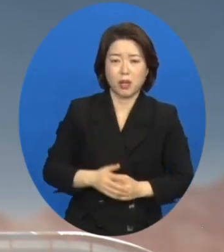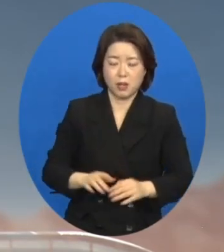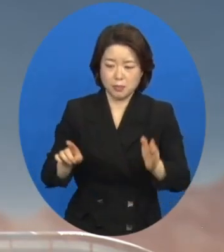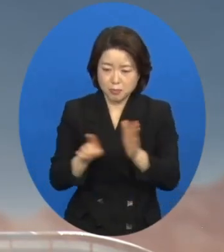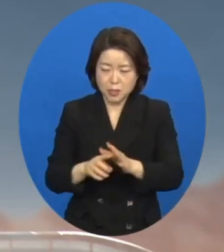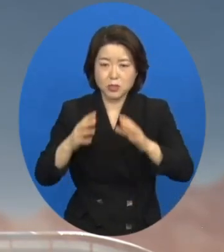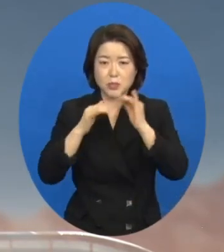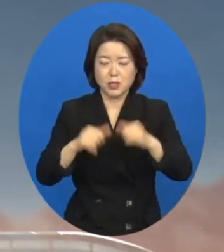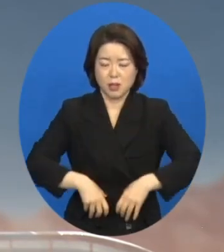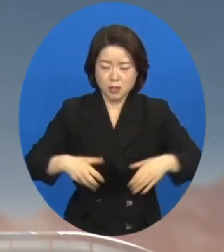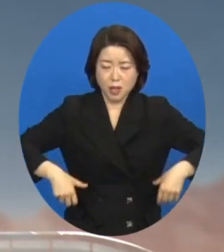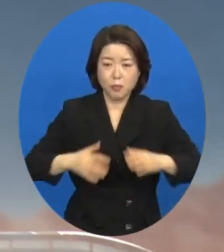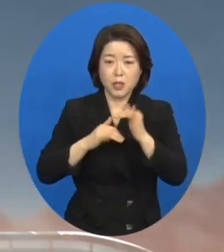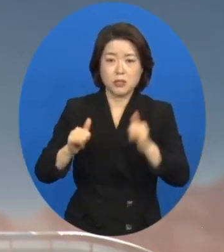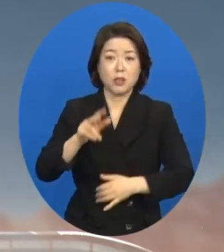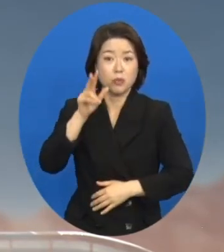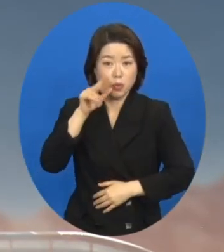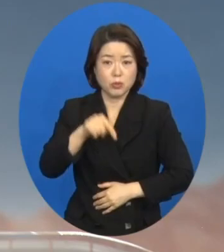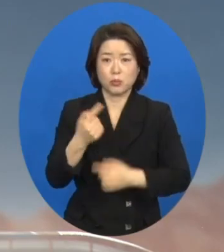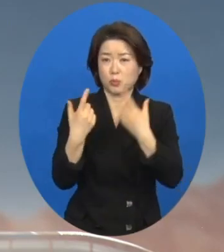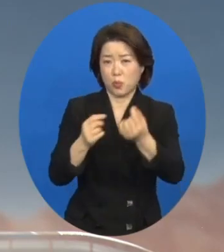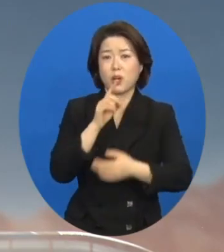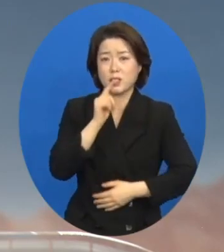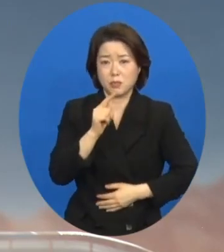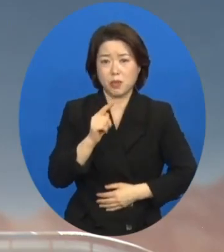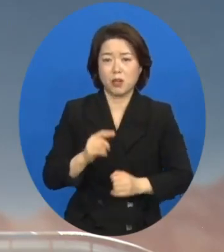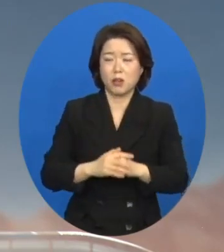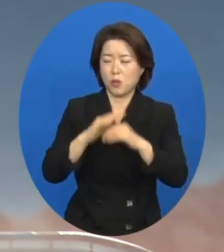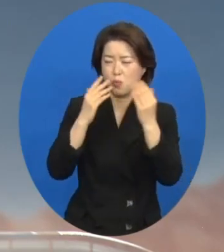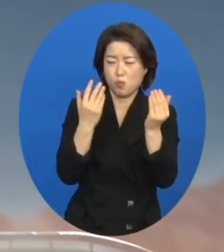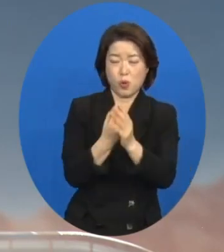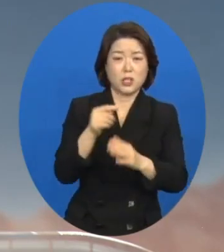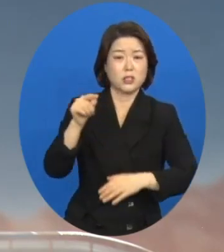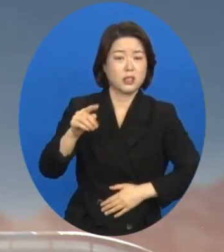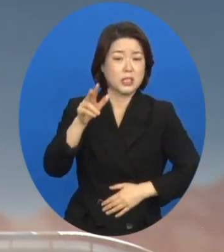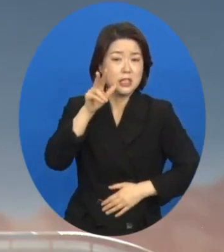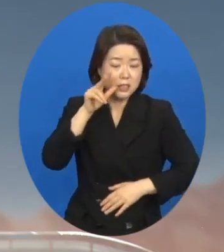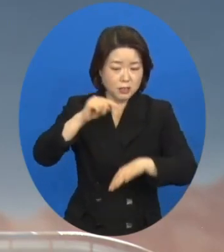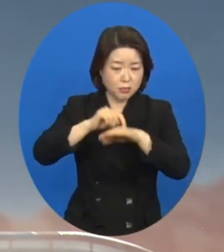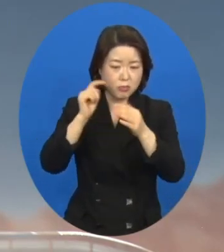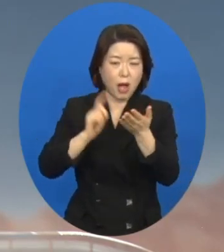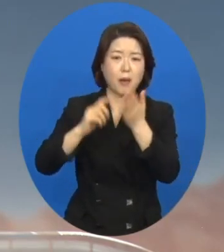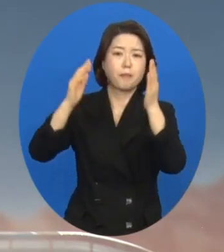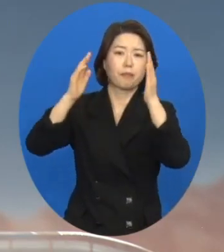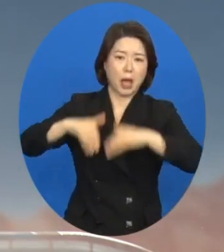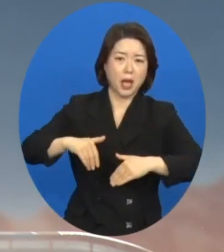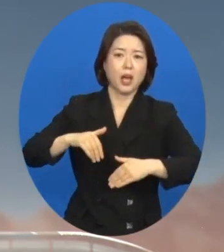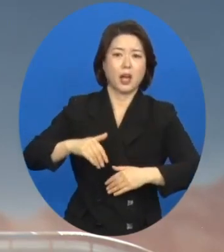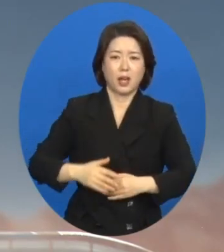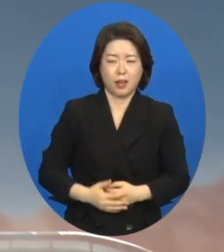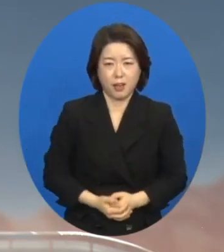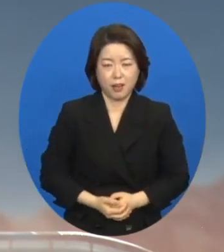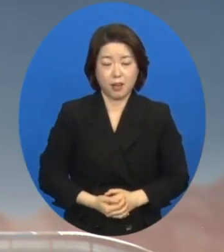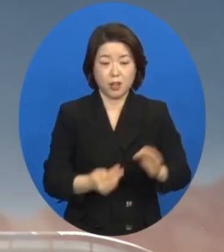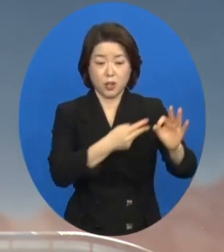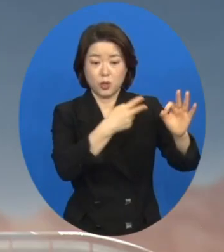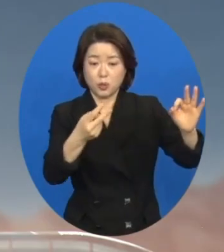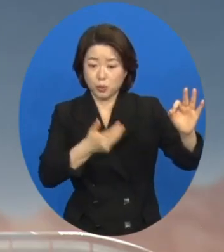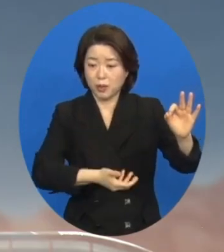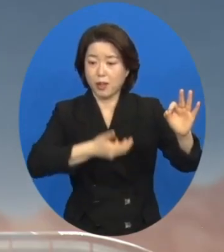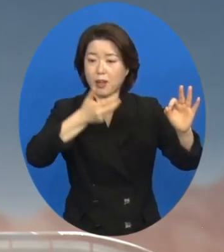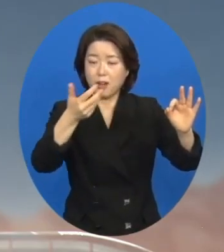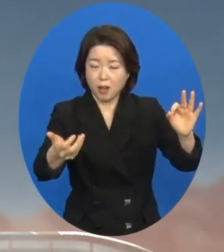사람 여호수아가 이런 말을 하고 있습니다. 완전히 그의 마음이 무너져 내린 것이죠. 요단강도 건너고